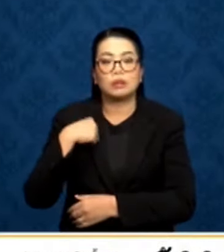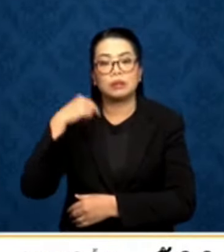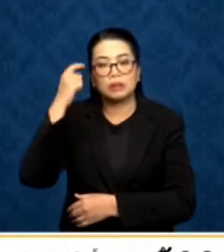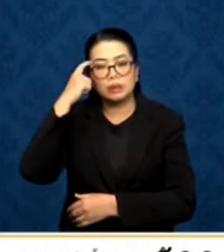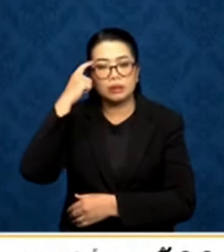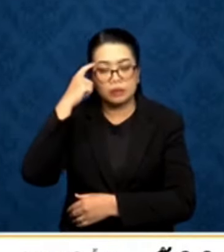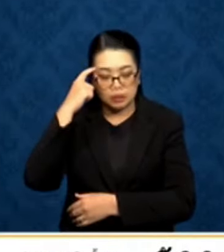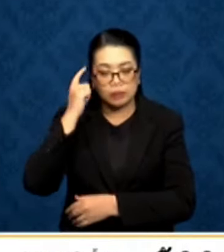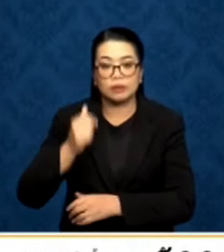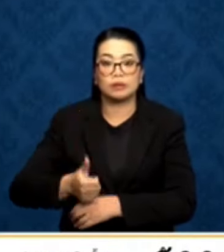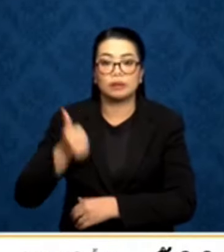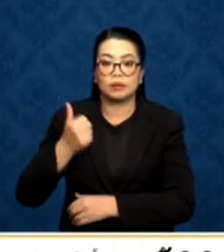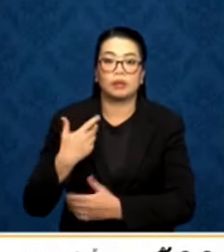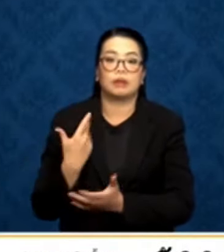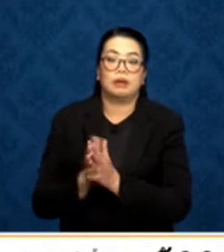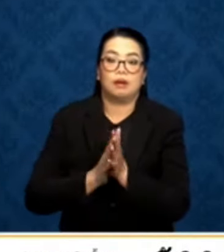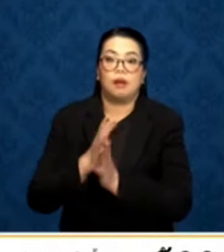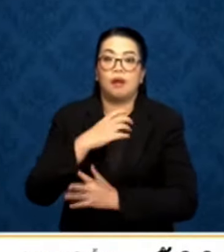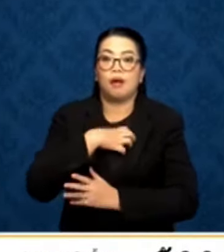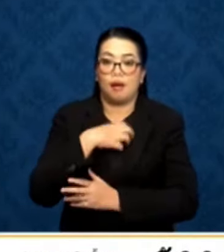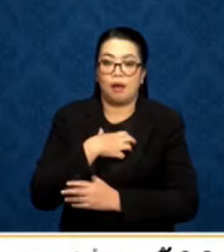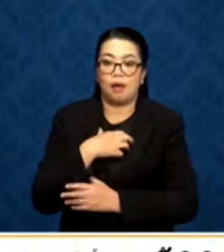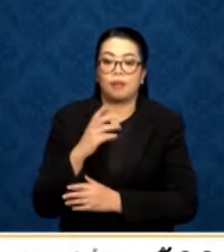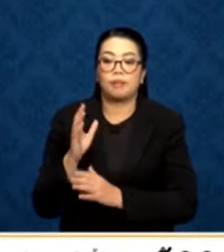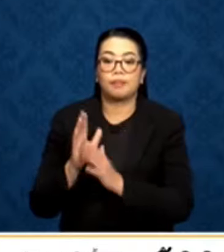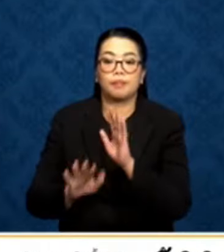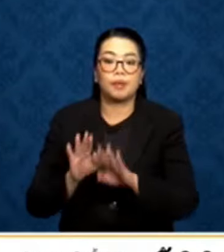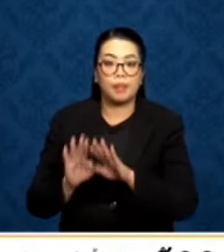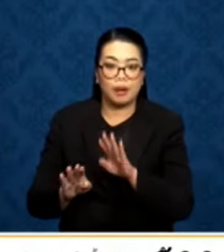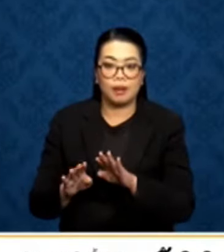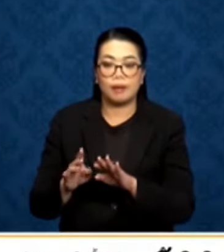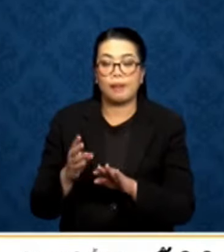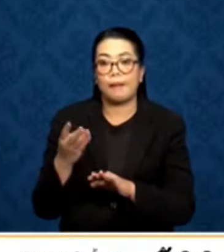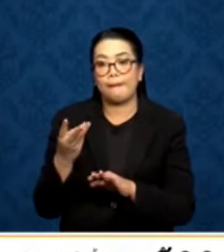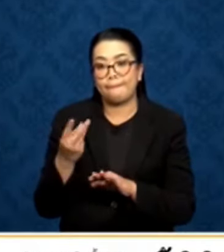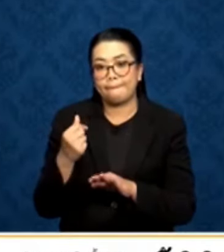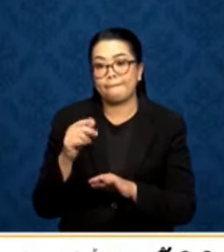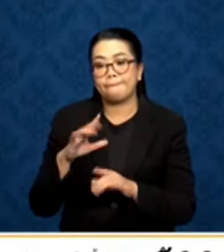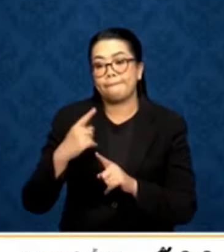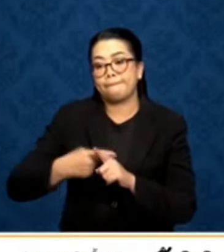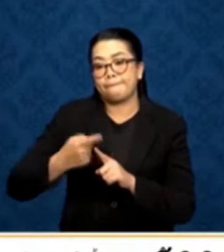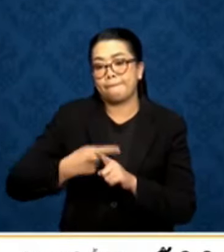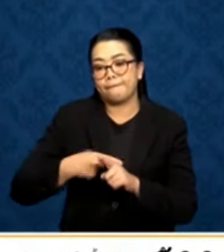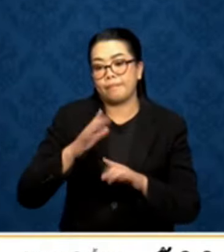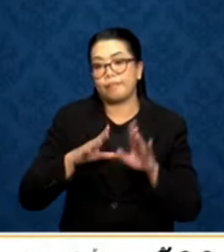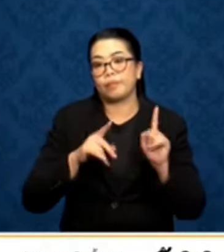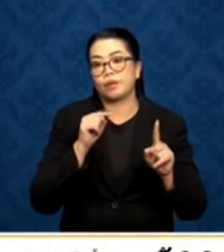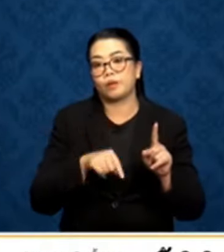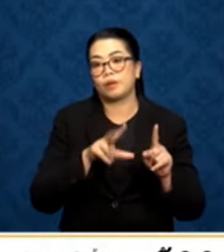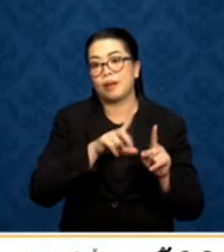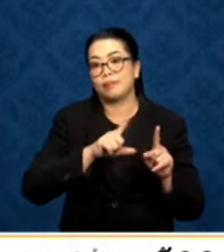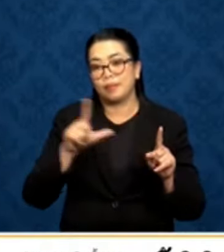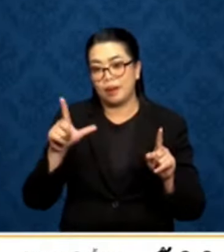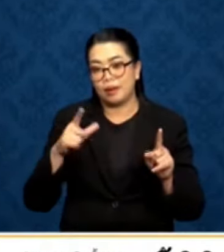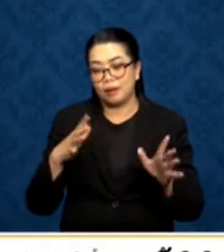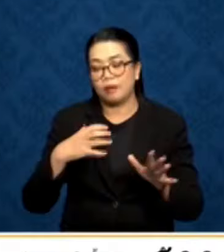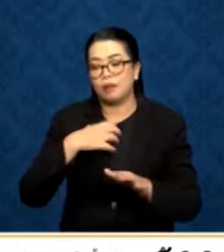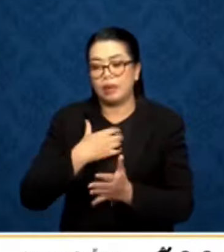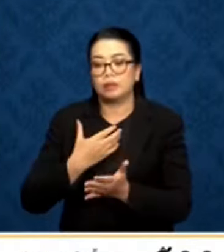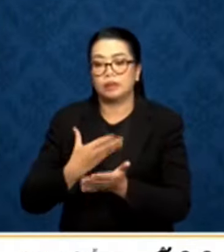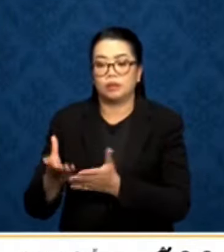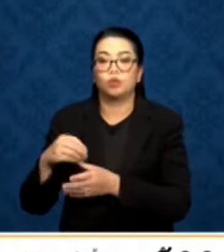เราได้เอ่อมีความต้องการนะครับอยู่ที่อาการเ่ออยู่อาศัยประเภทเช่าเนี่ยอยู่ประมาณ 1.3ล้านครัวเรือนแล้วต้องการจะ